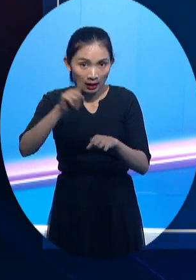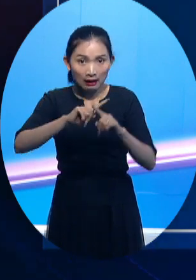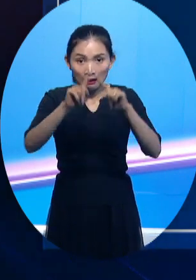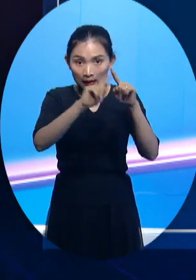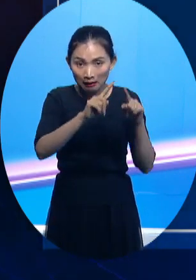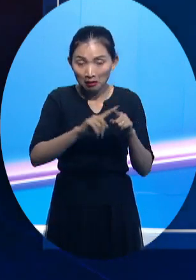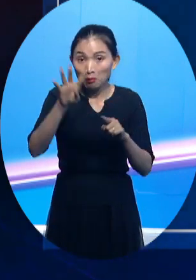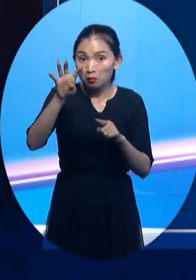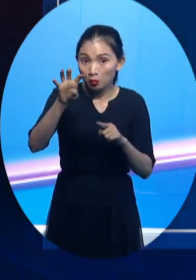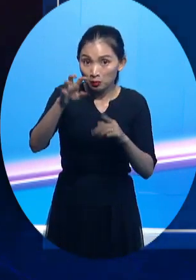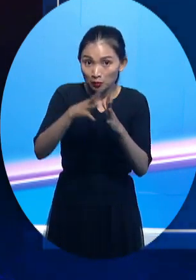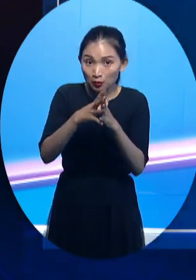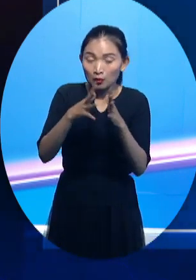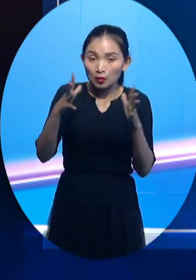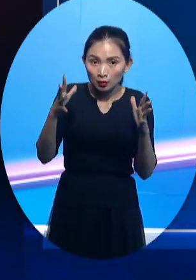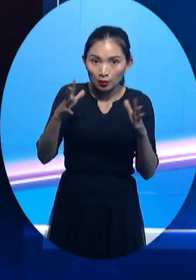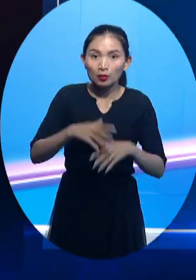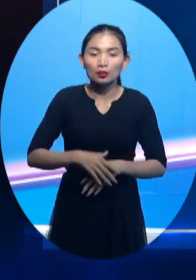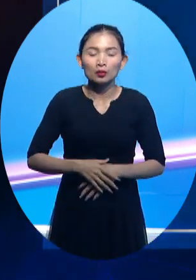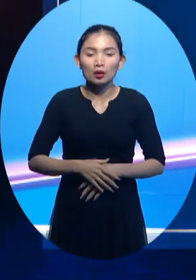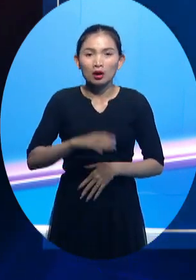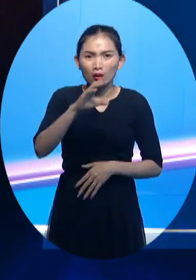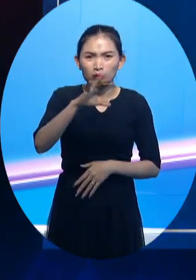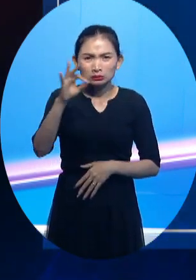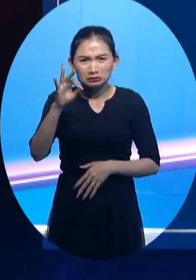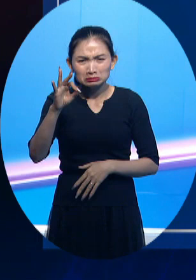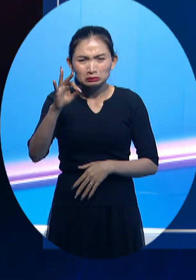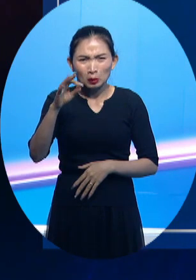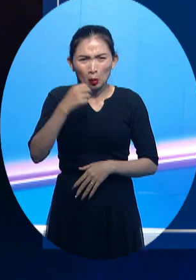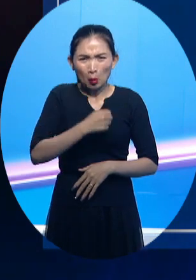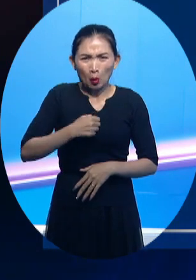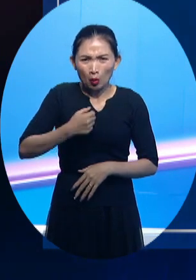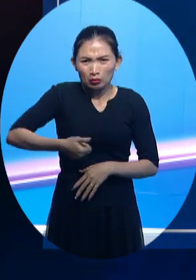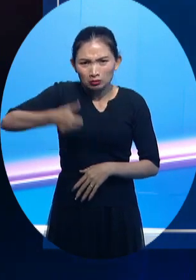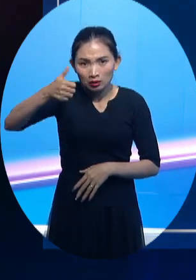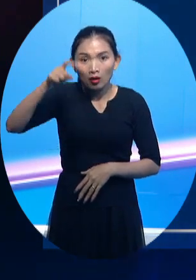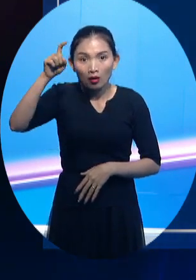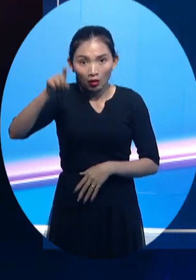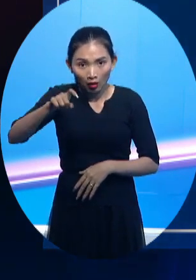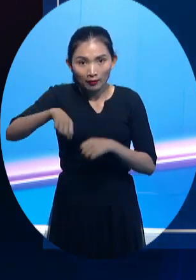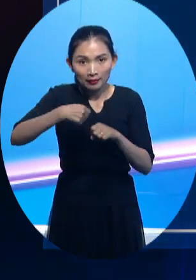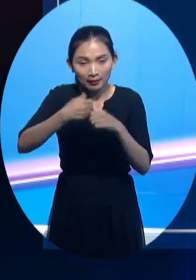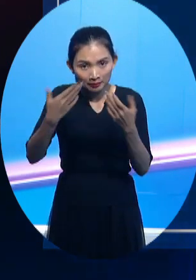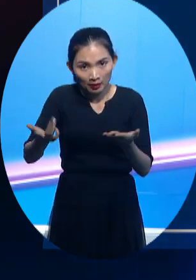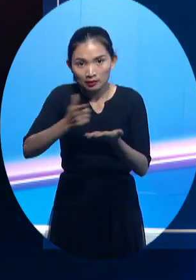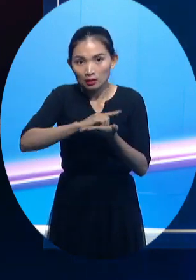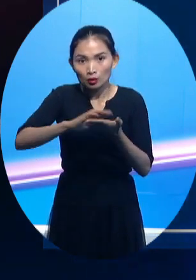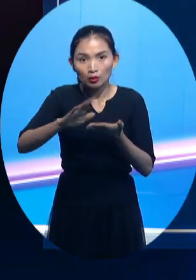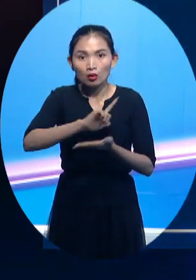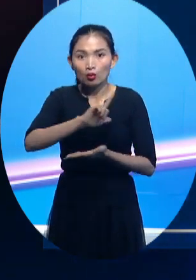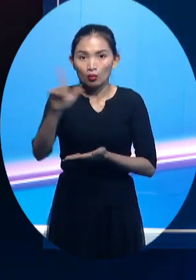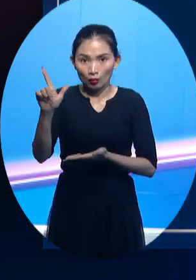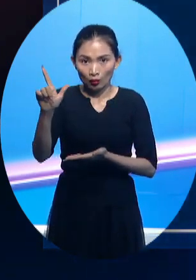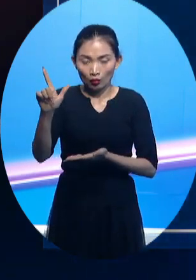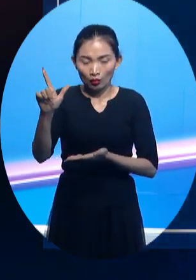công trình cuối cùng trong số 12 công trình được cho là gặp khó nhất trong công tác giải phóng mặt bằng cũng sẽ được thành phố tháo gỡ Giải quyết dứt